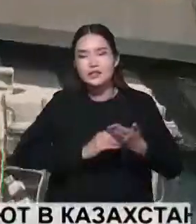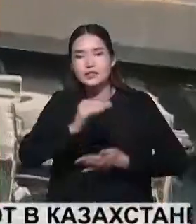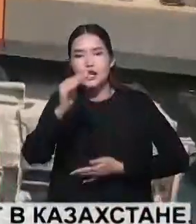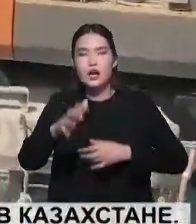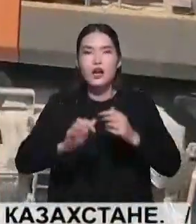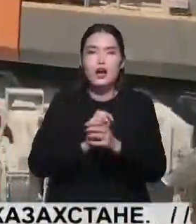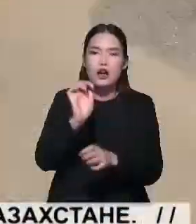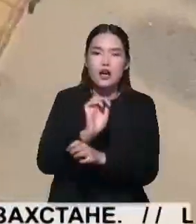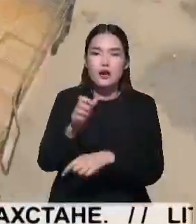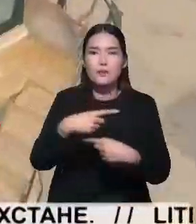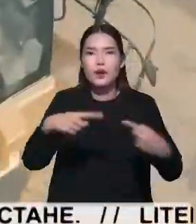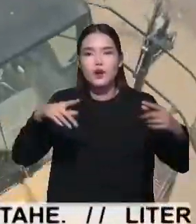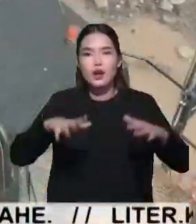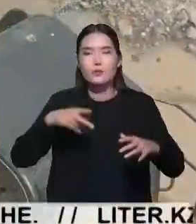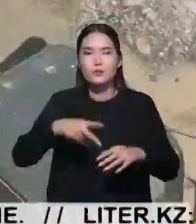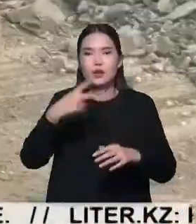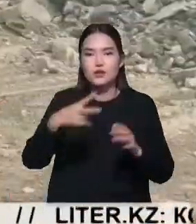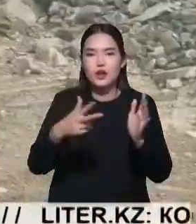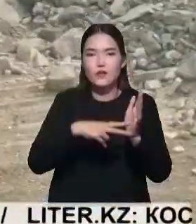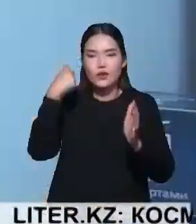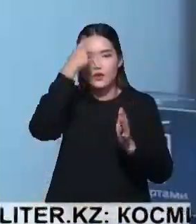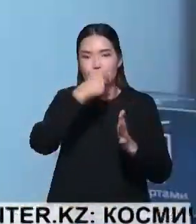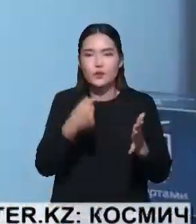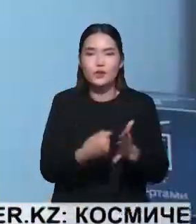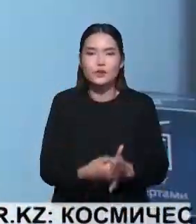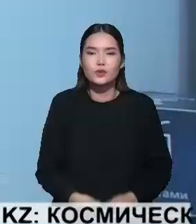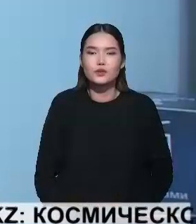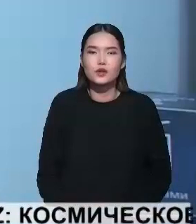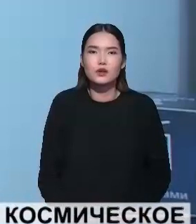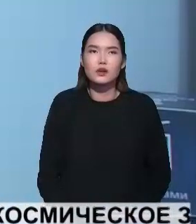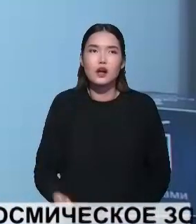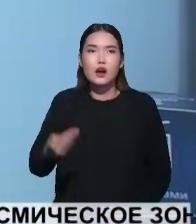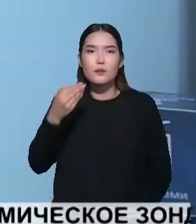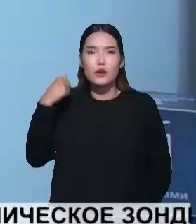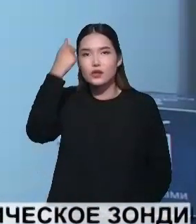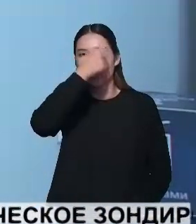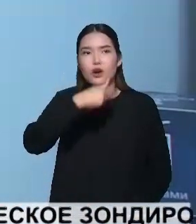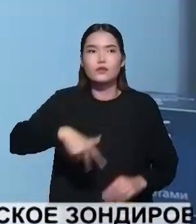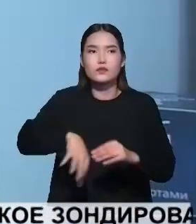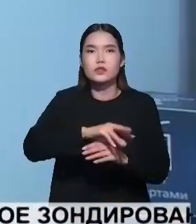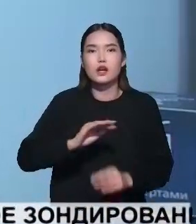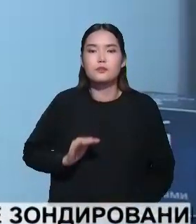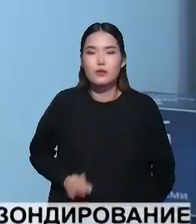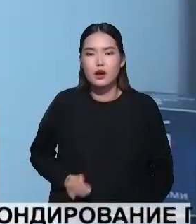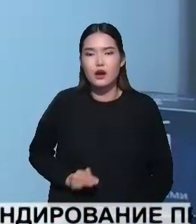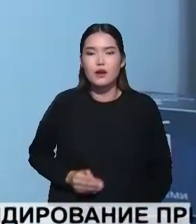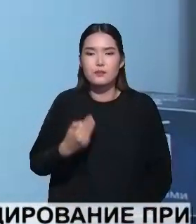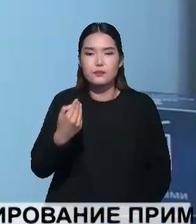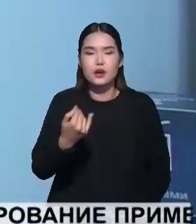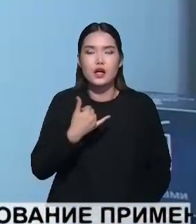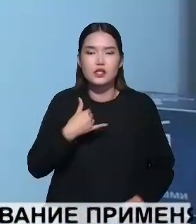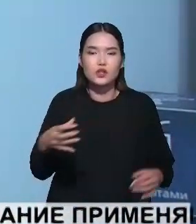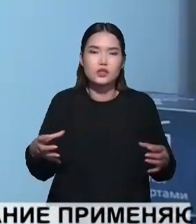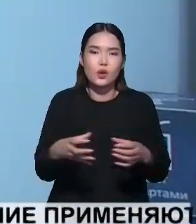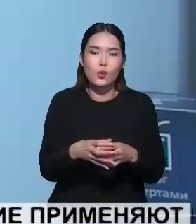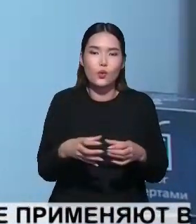По итогам прошлого года все компании нашей группы в Казахстане произвели более 15